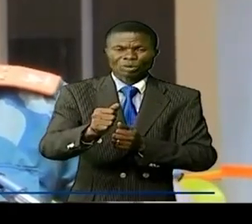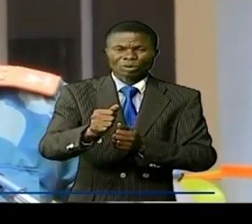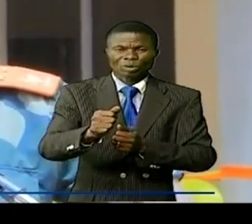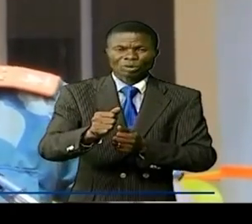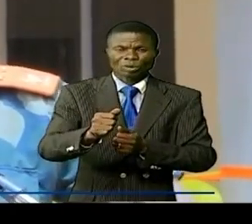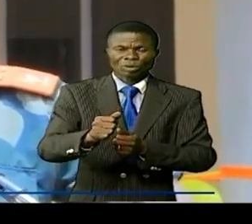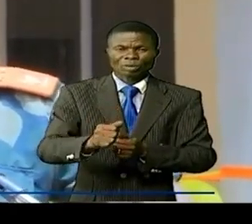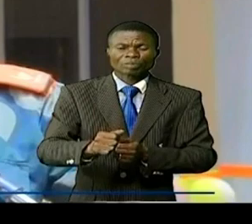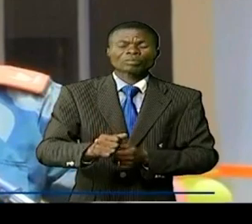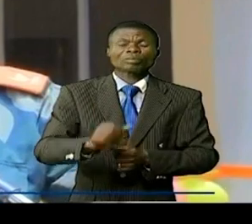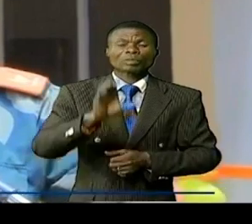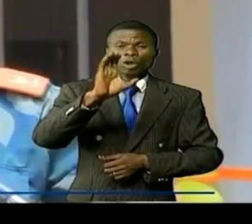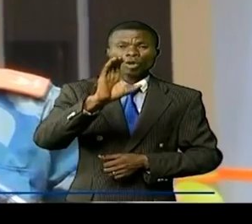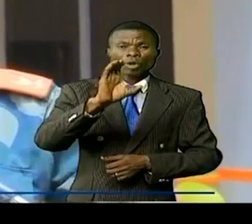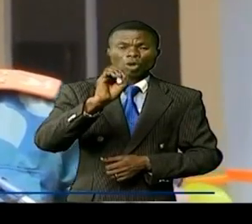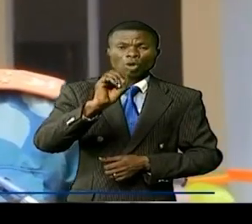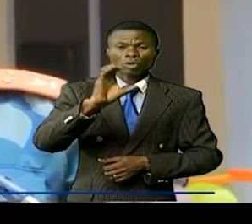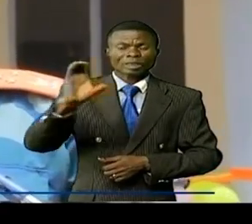l'OCC construit.